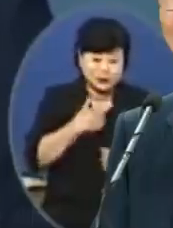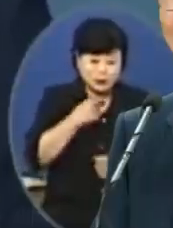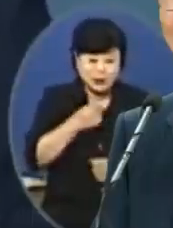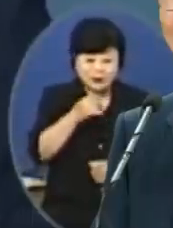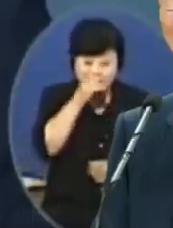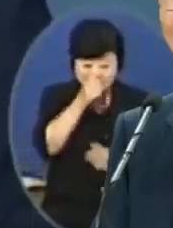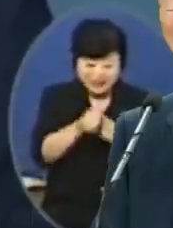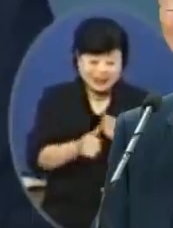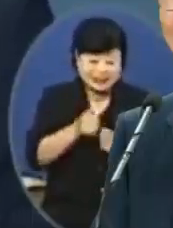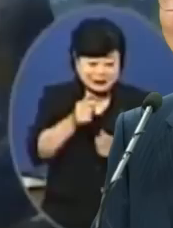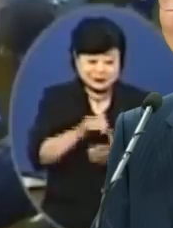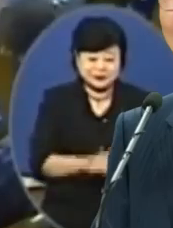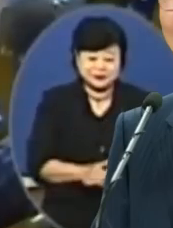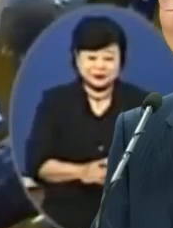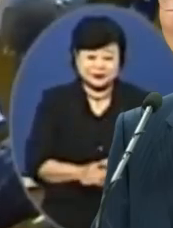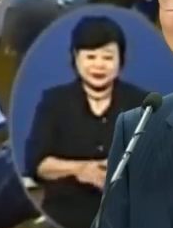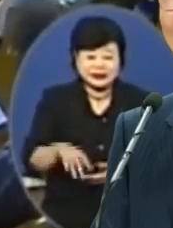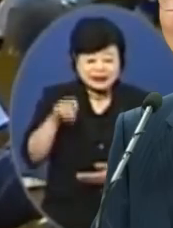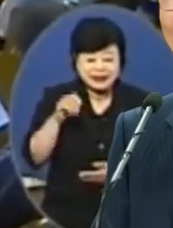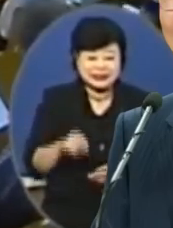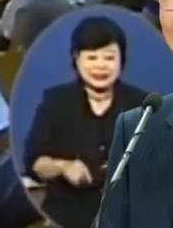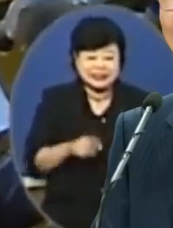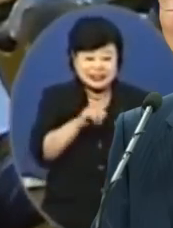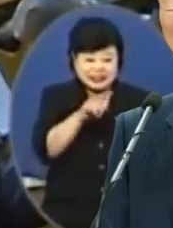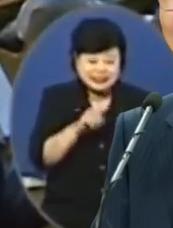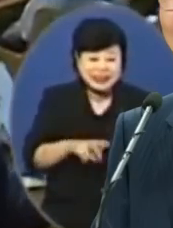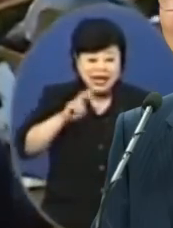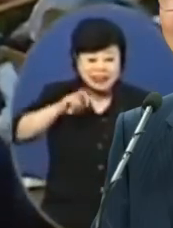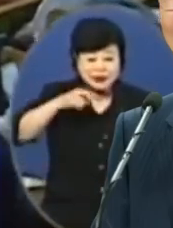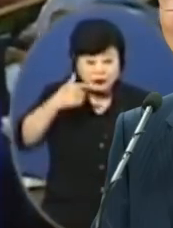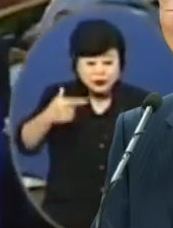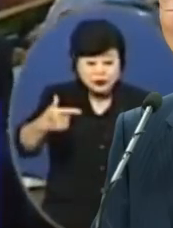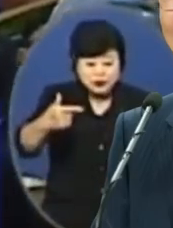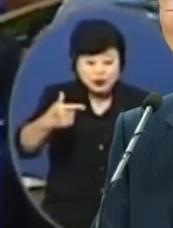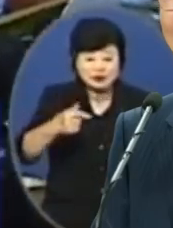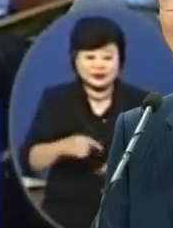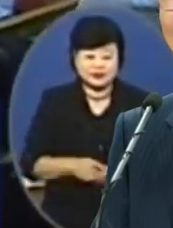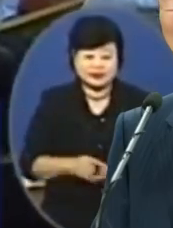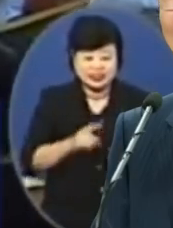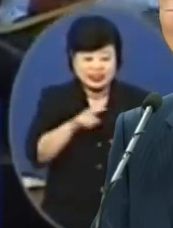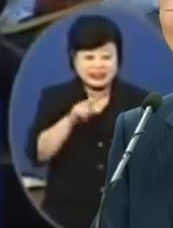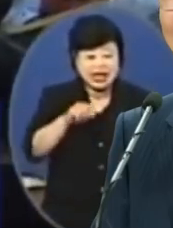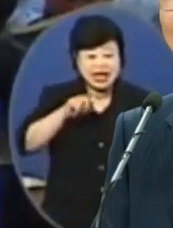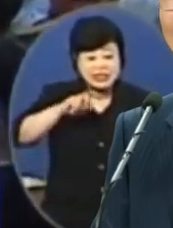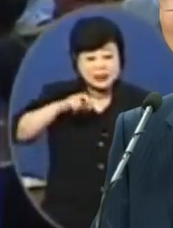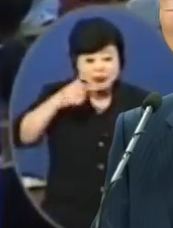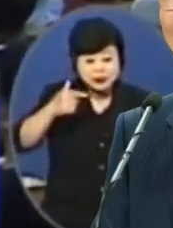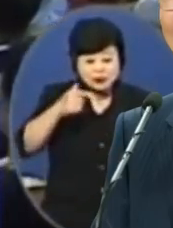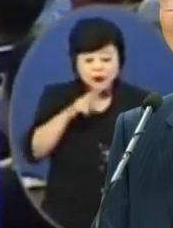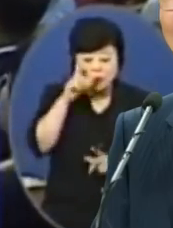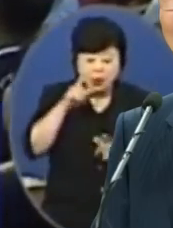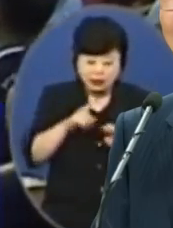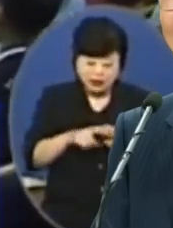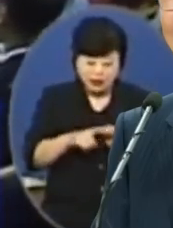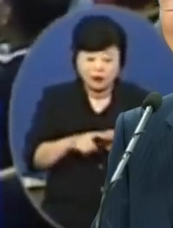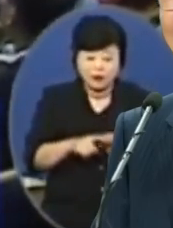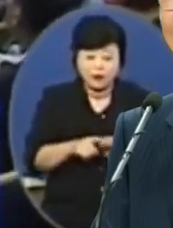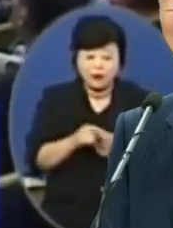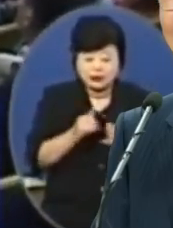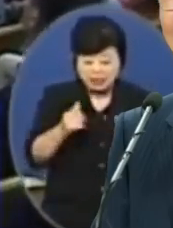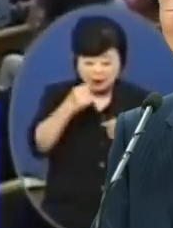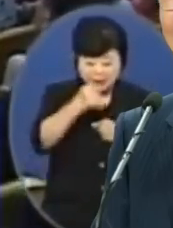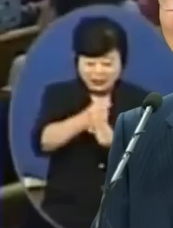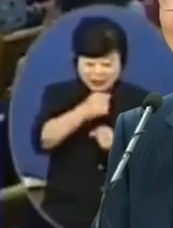것입니다. 하나님은 창세기 1장 26절에 하나님이 이르시되 우리의 형상을 따라 우리의 모양대로 우리가